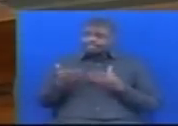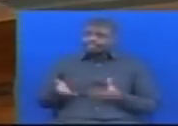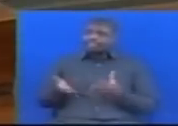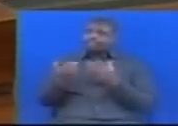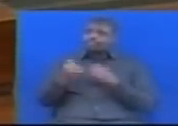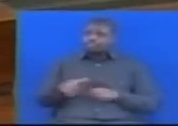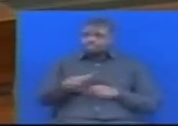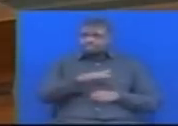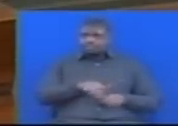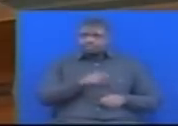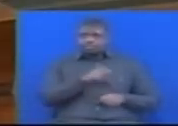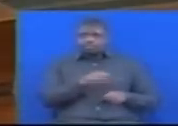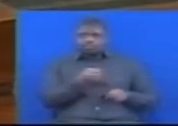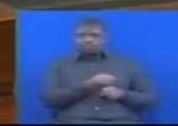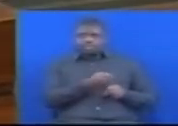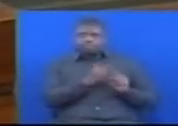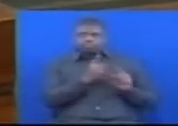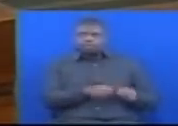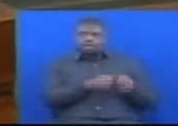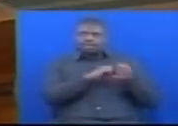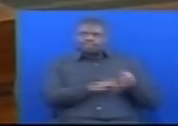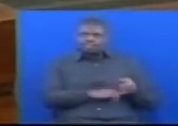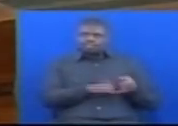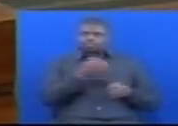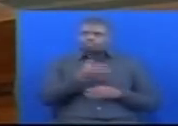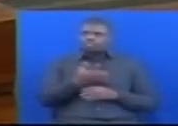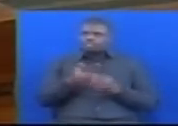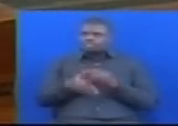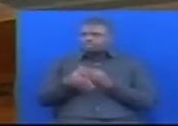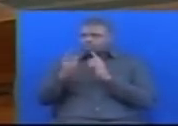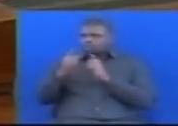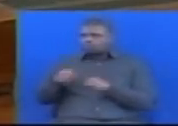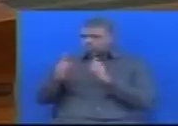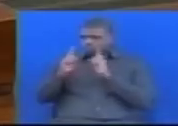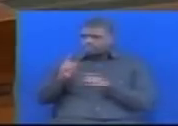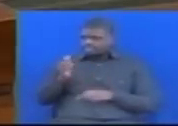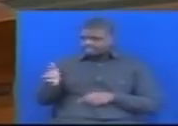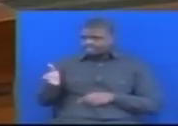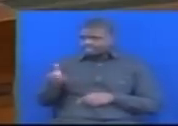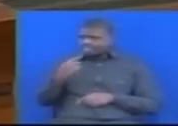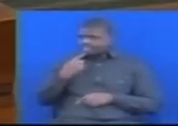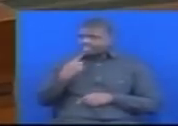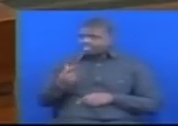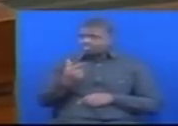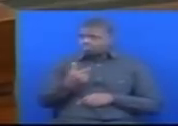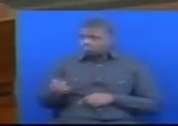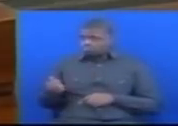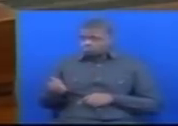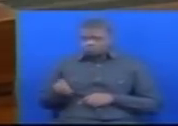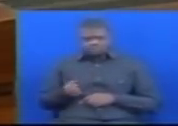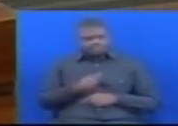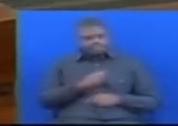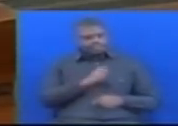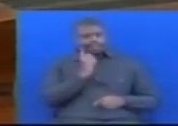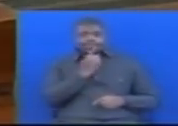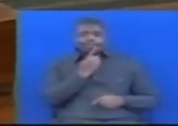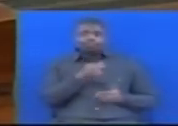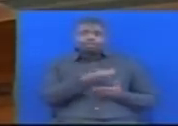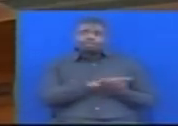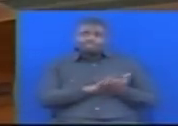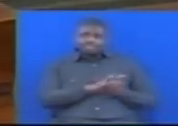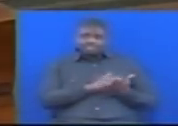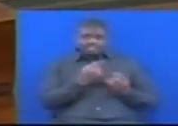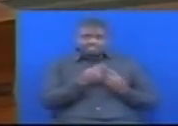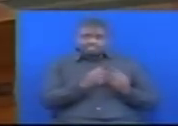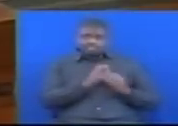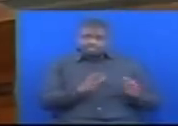itawezesha eneo hilo kuzidi kulifanya kuwa rafiki kwa ujenzi wa chuo hicho. Niseme tu kwamba kama ambavyo nimesema katika jibu la msingi ni kwamba